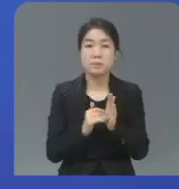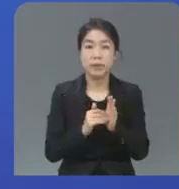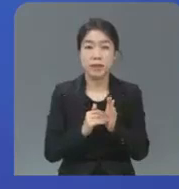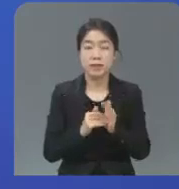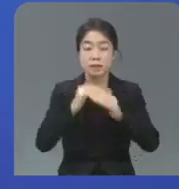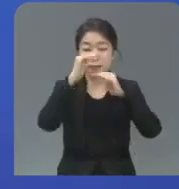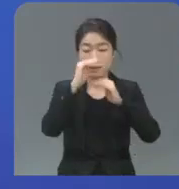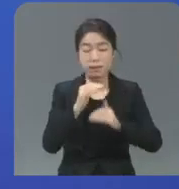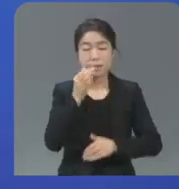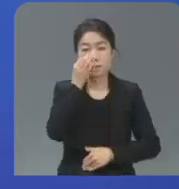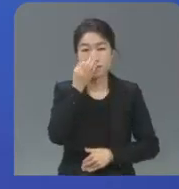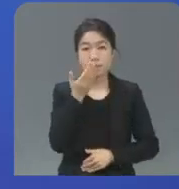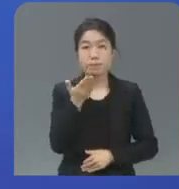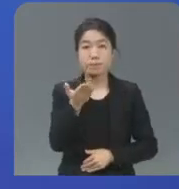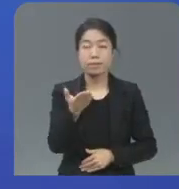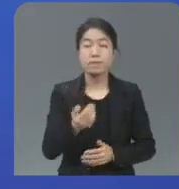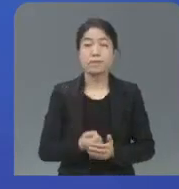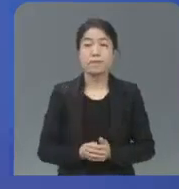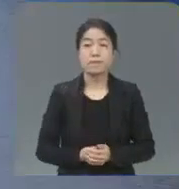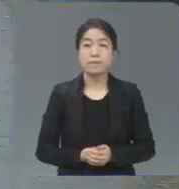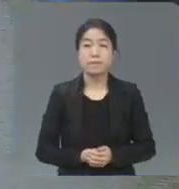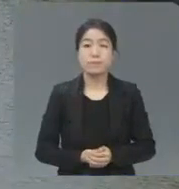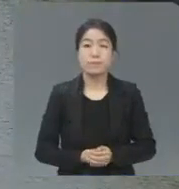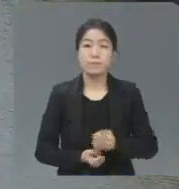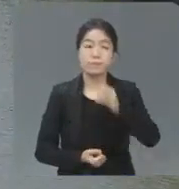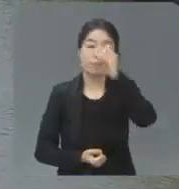나왔습니다. 보도에 손준수 기자입니다.